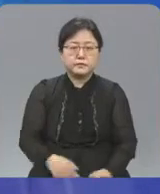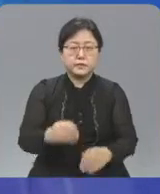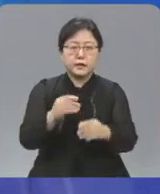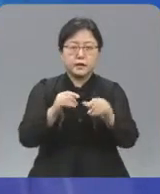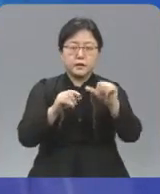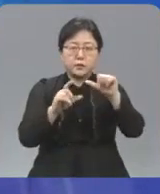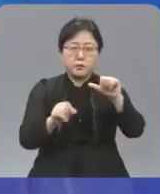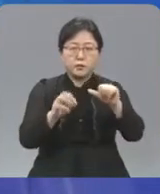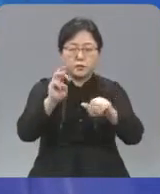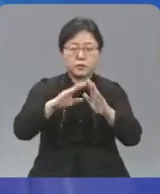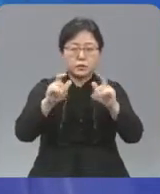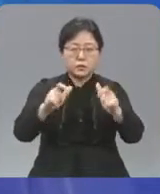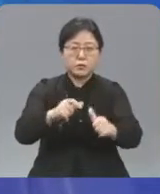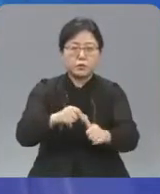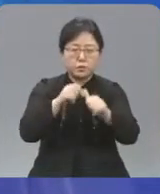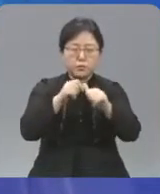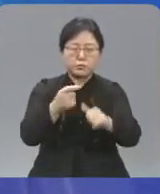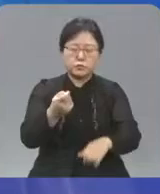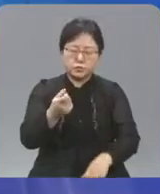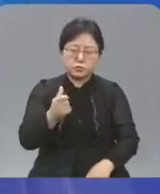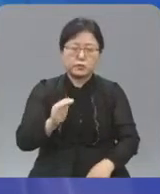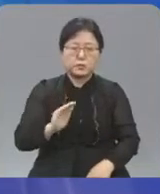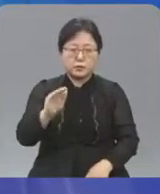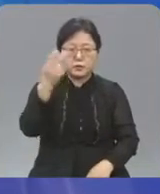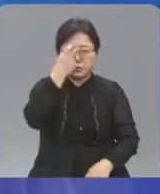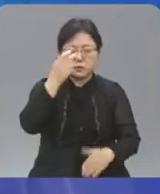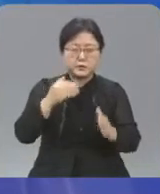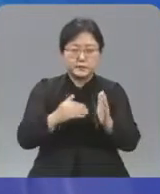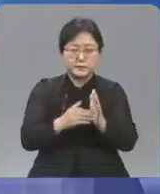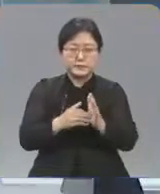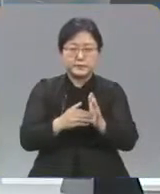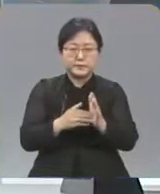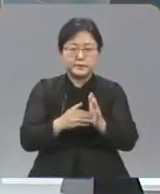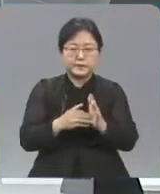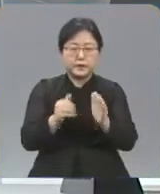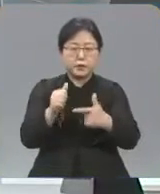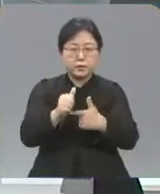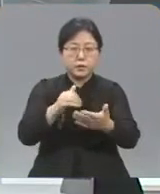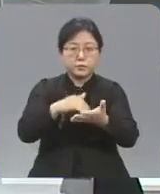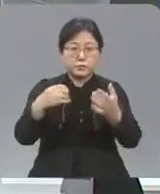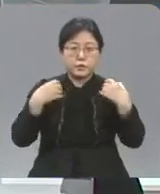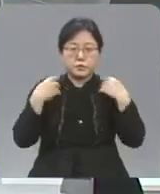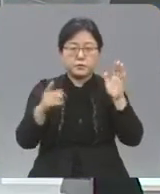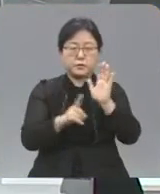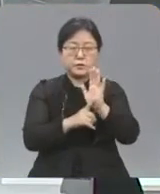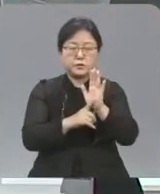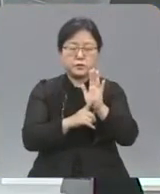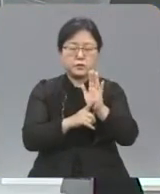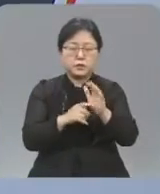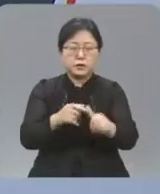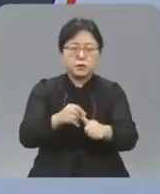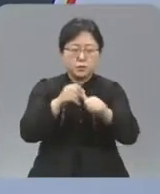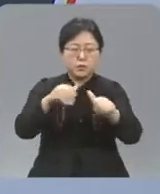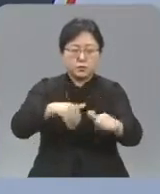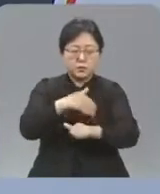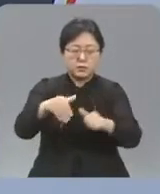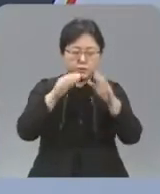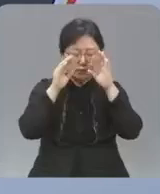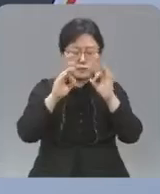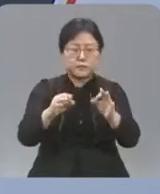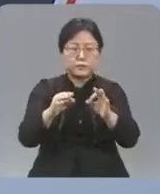지난달 광주와 전남 지역의 고용률이 소폭 상승한 것으로 나타났습니다. 호남지방통계청이 발표한 지난달 고용 동향 자료를